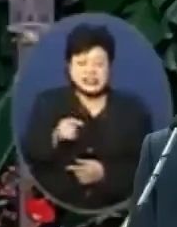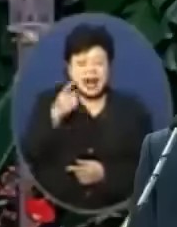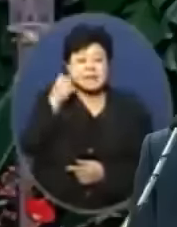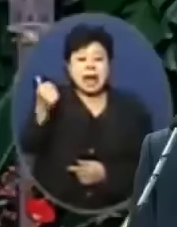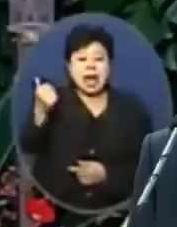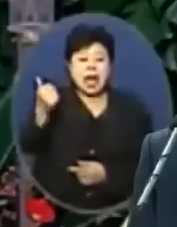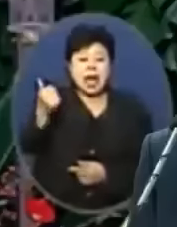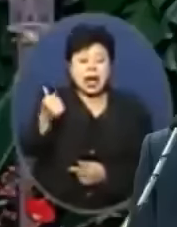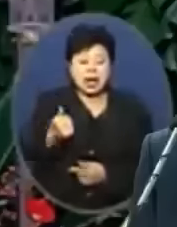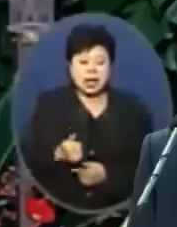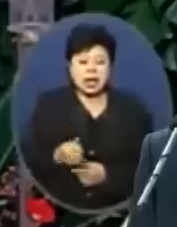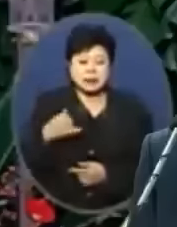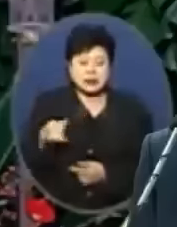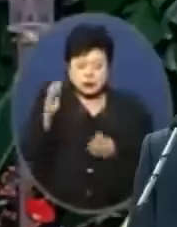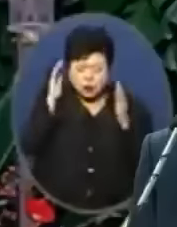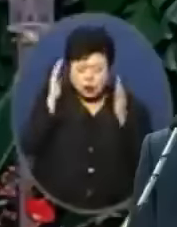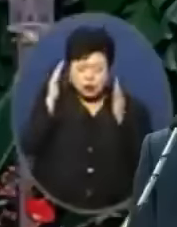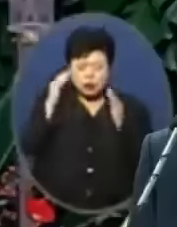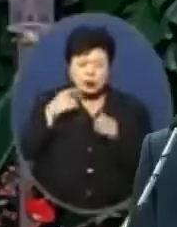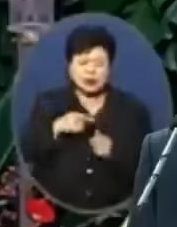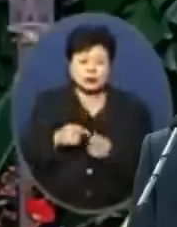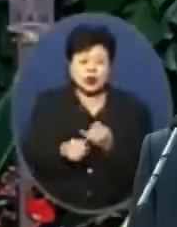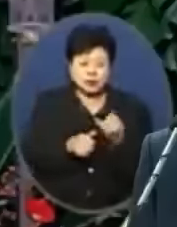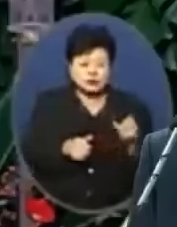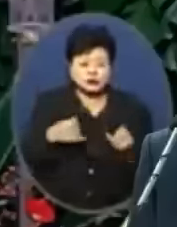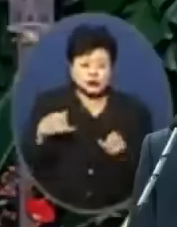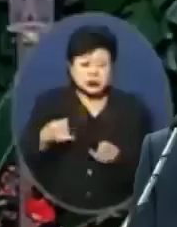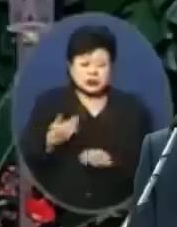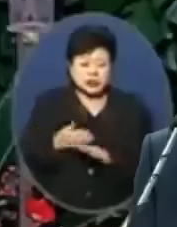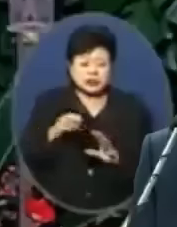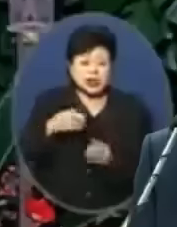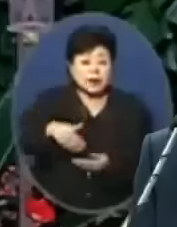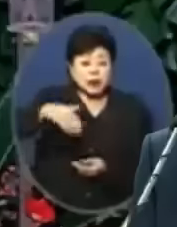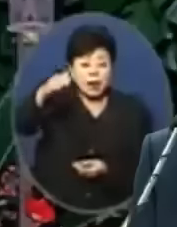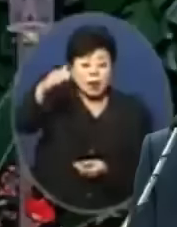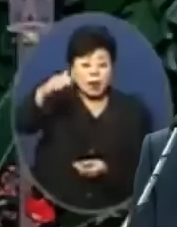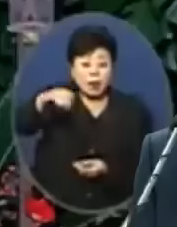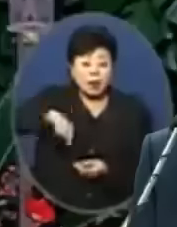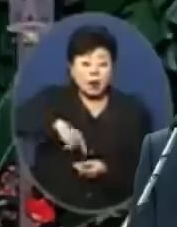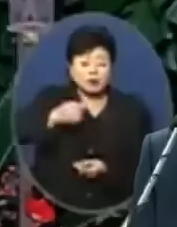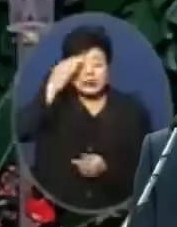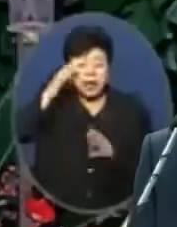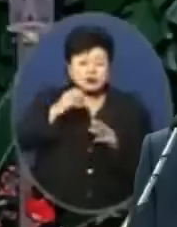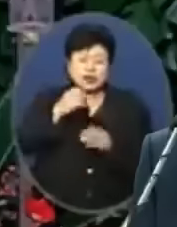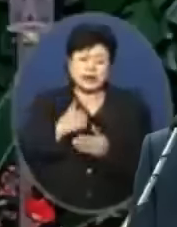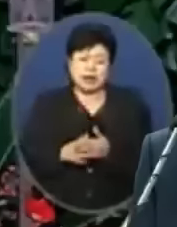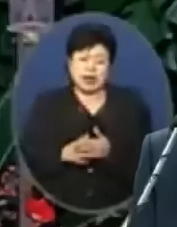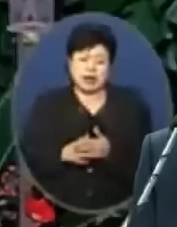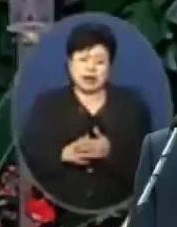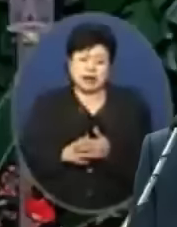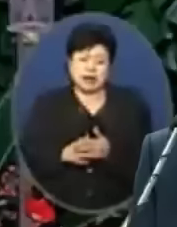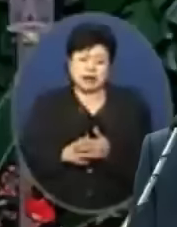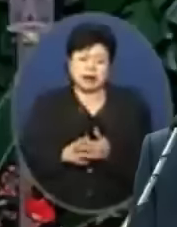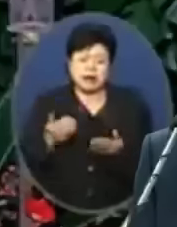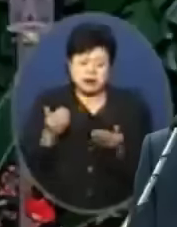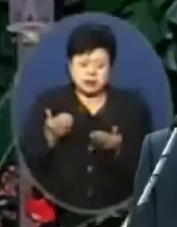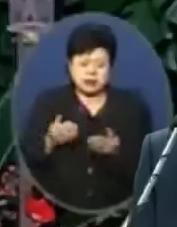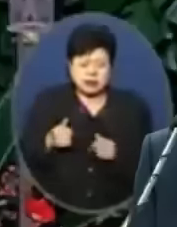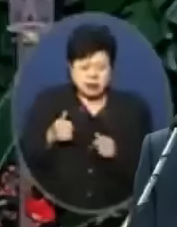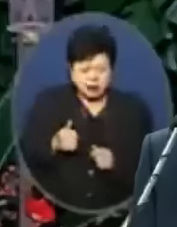것입니다. 자녀들을 공부시키느라고 아내와 자녀들을 외국에 보내고 한국에 혼자 남아서 일만 하다